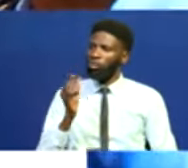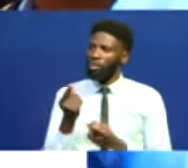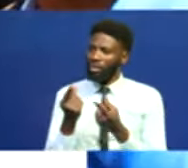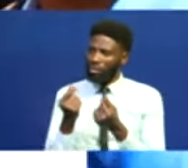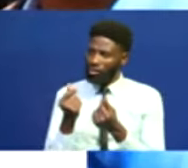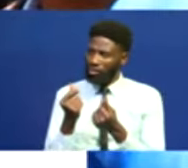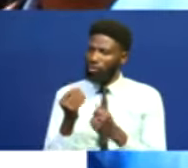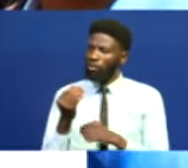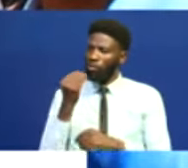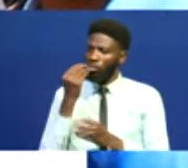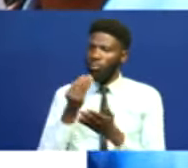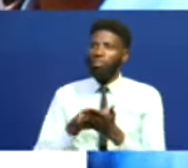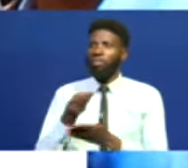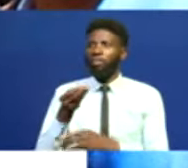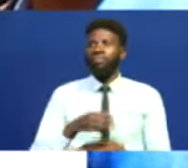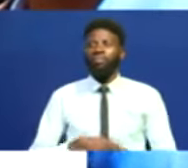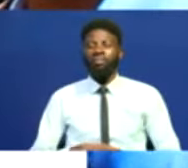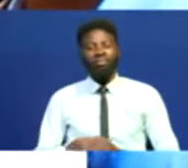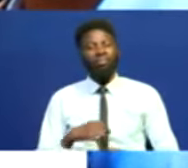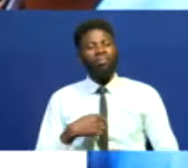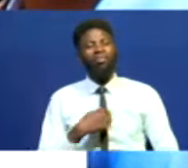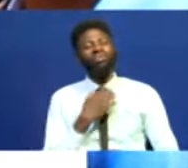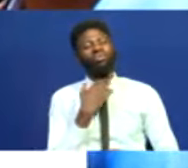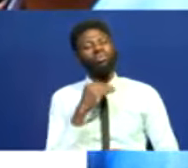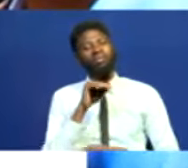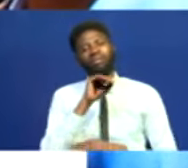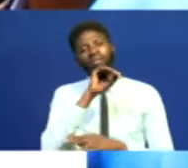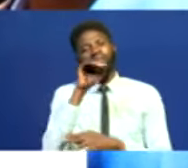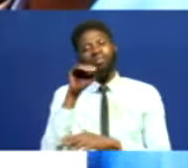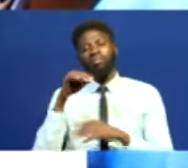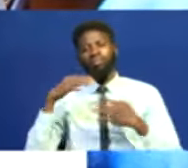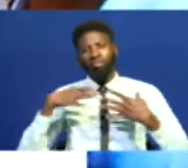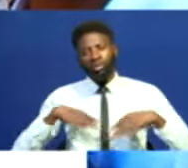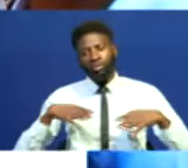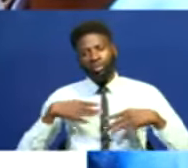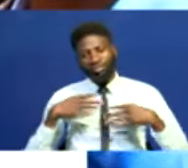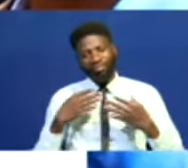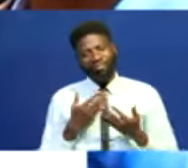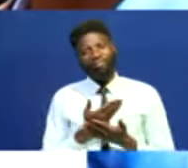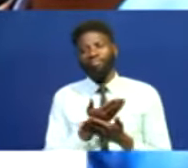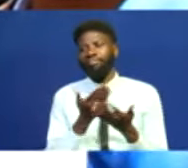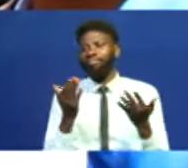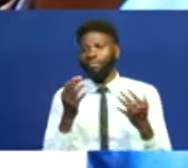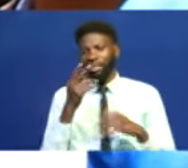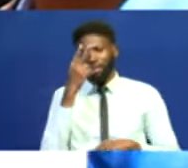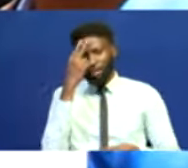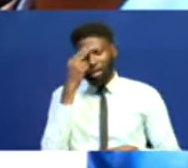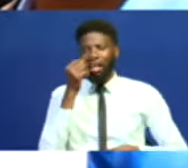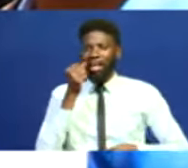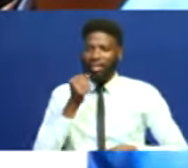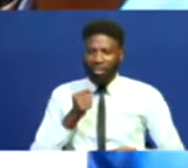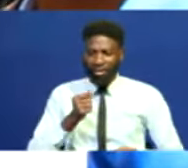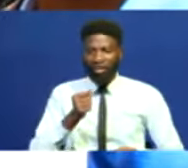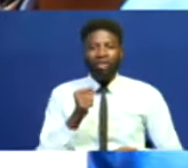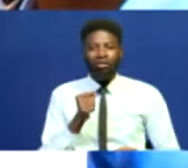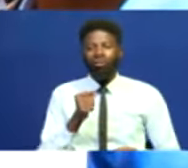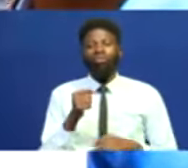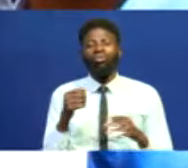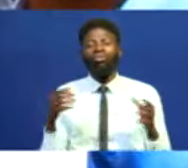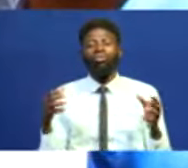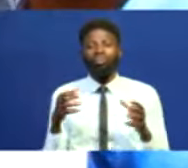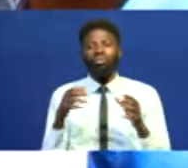chakula. Na ningependa kuwaomba wananchi wapendwa, ndugu wana Kajiado, wakulima wetu.